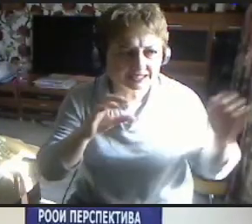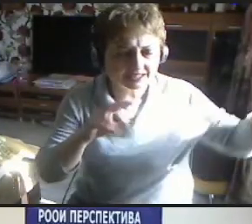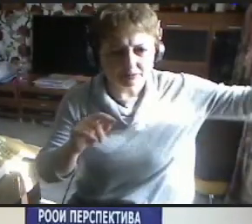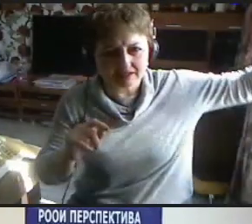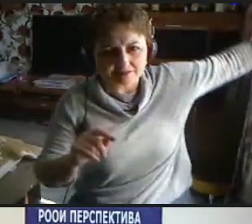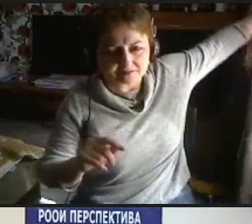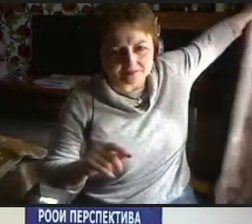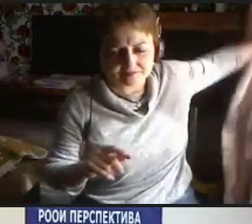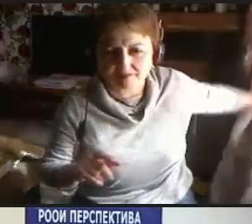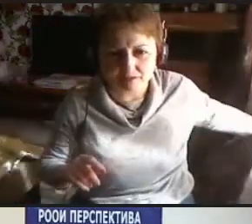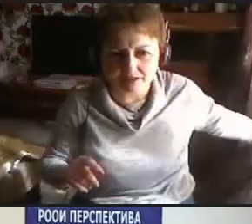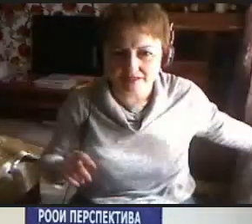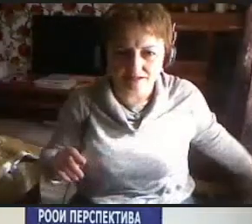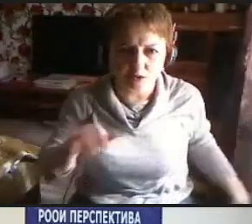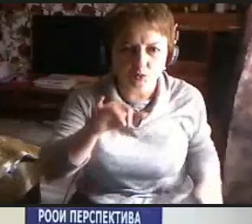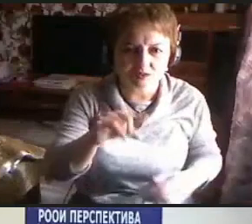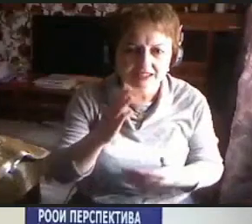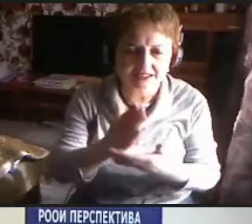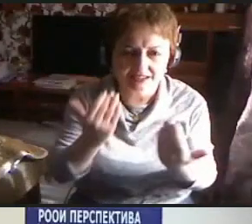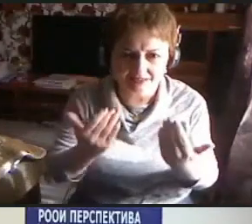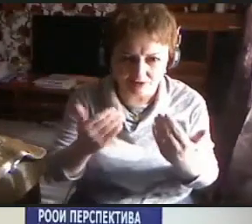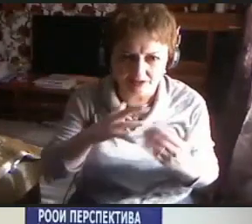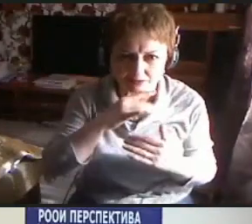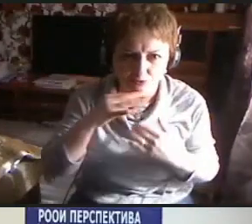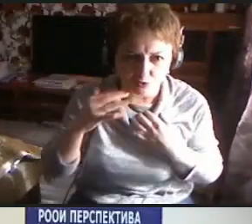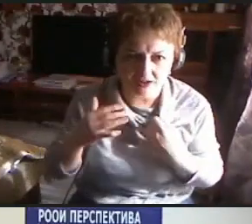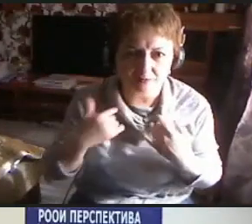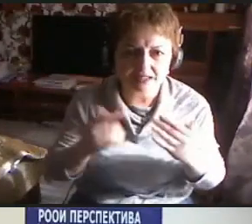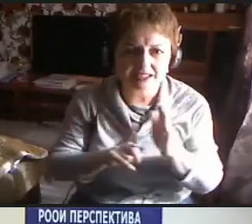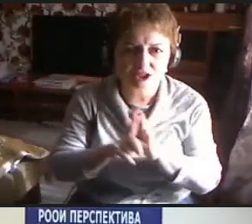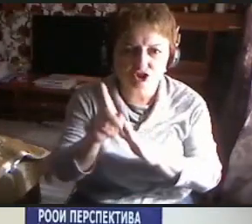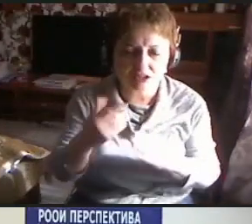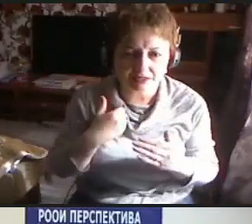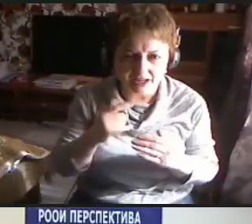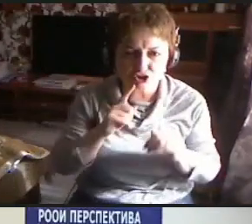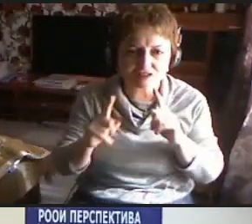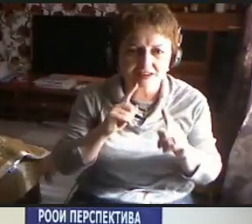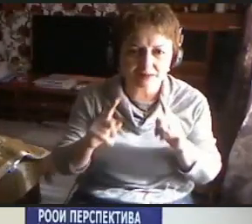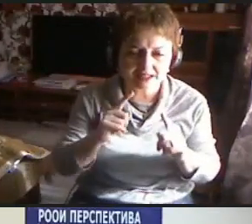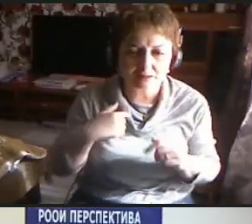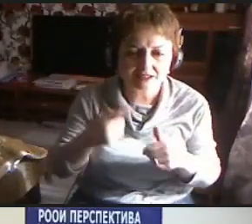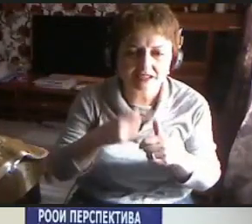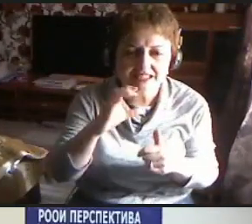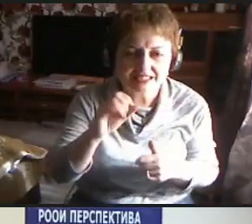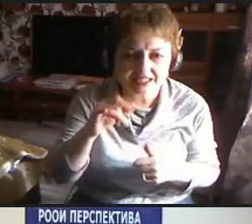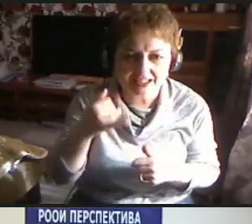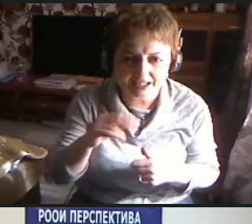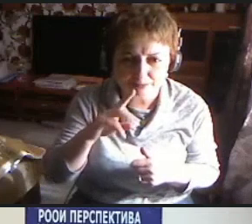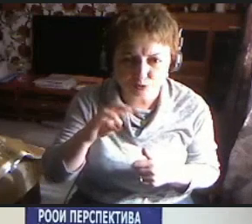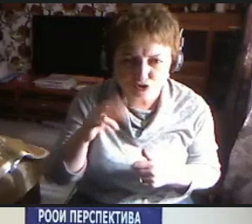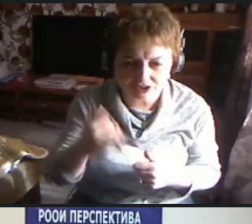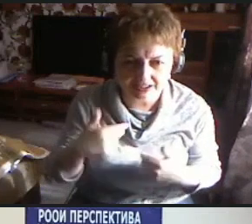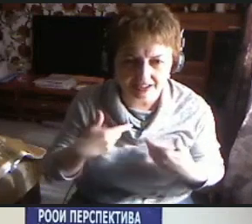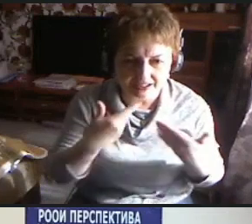Итак, вас здесь сегодня много. Мы начинаем наш вебинар. Меня зовут Сергей Прушинский. Я здесь